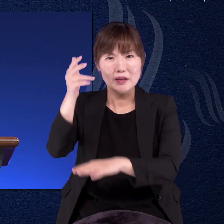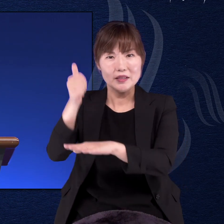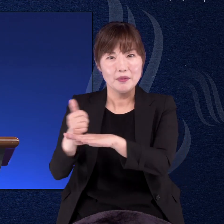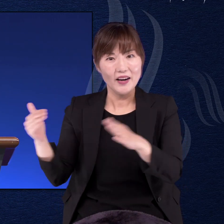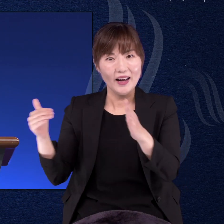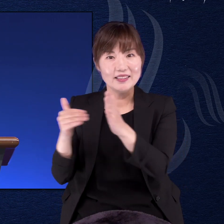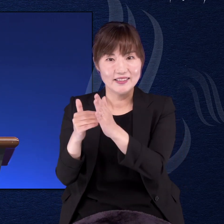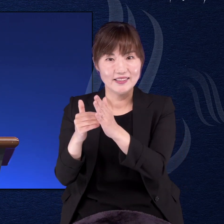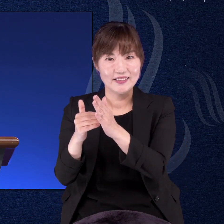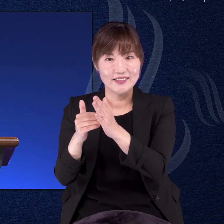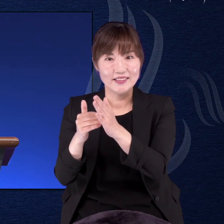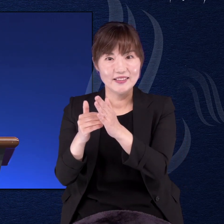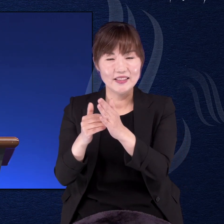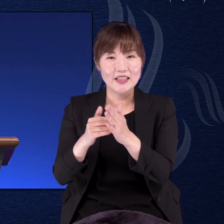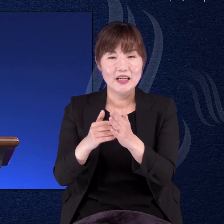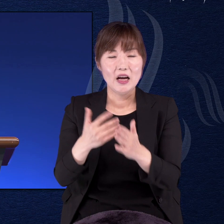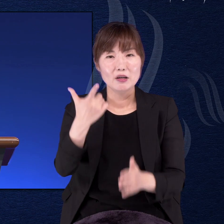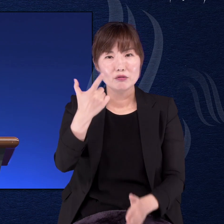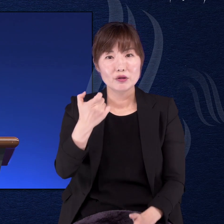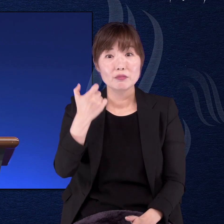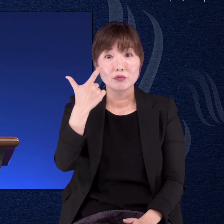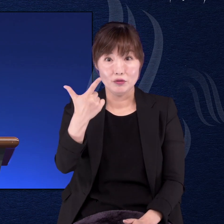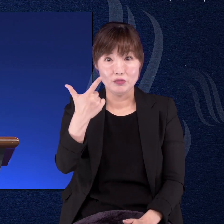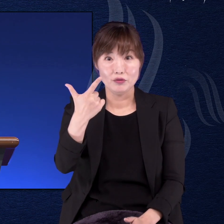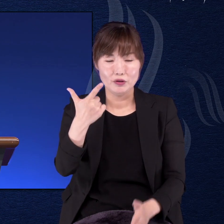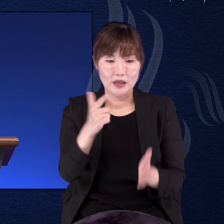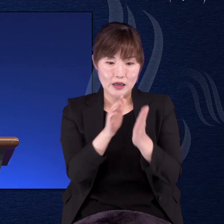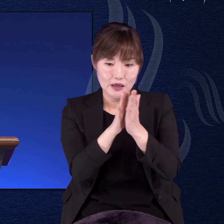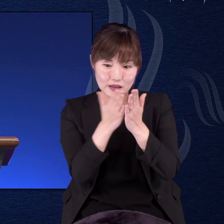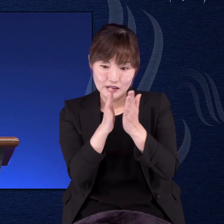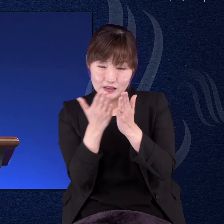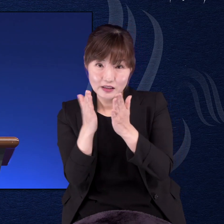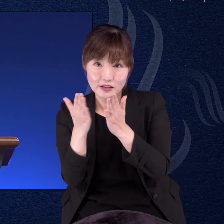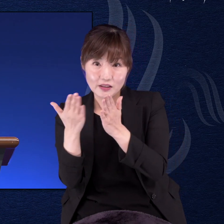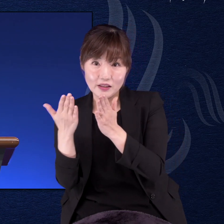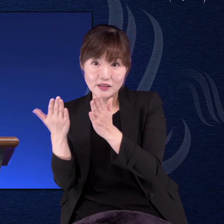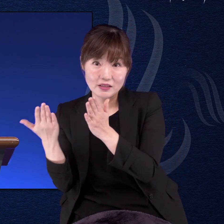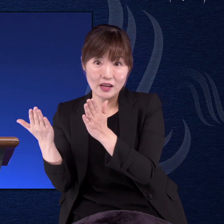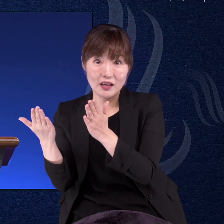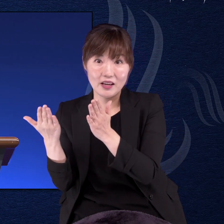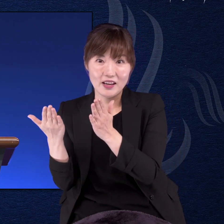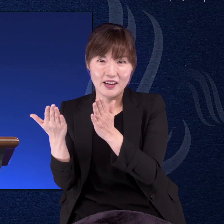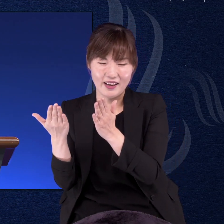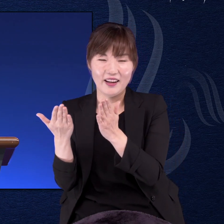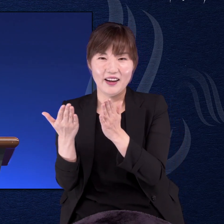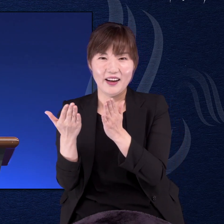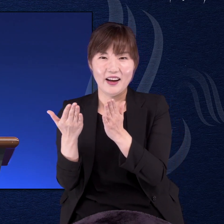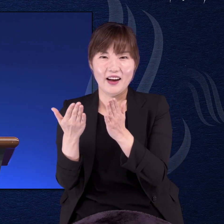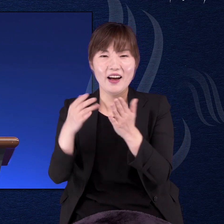신약구약 66권 하나님이 태초에 천지를 창조하시고